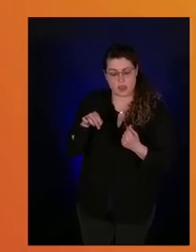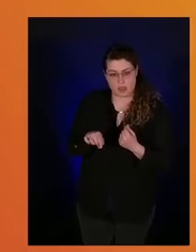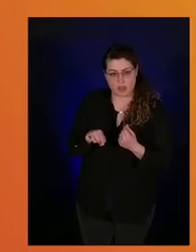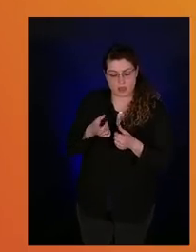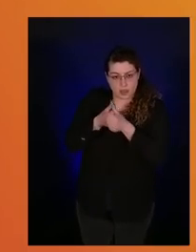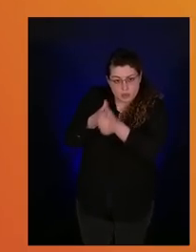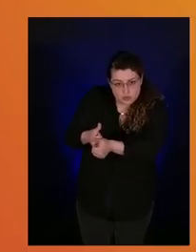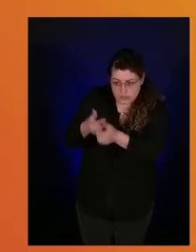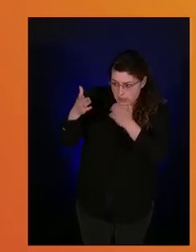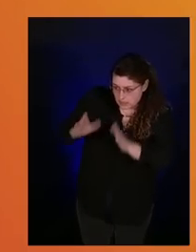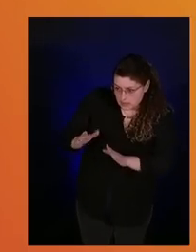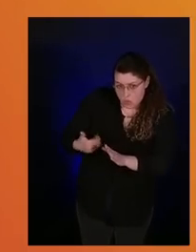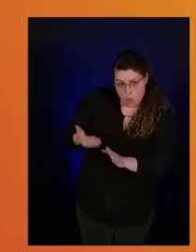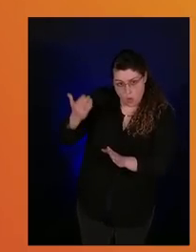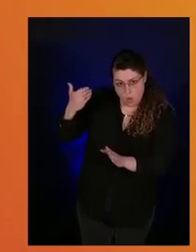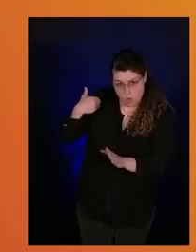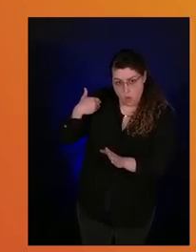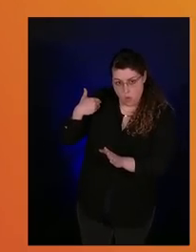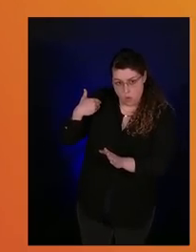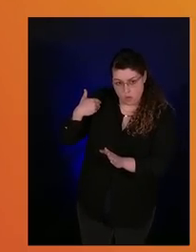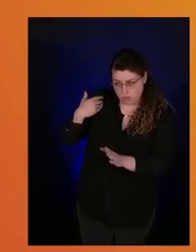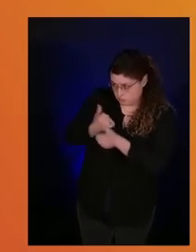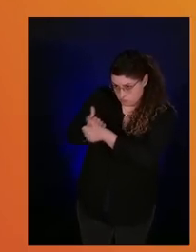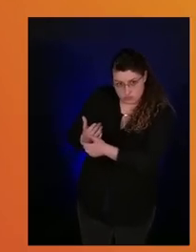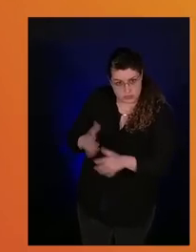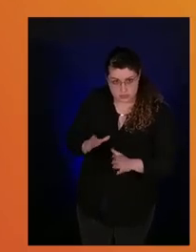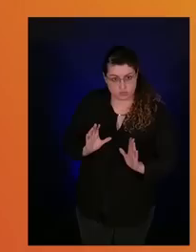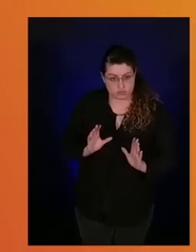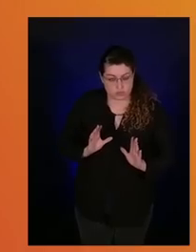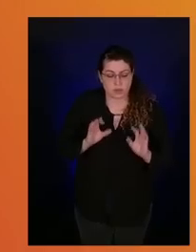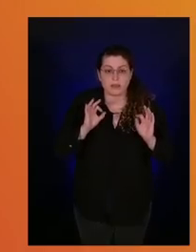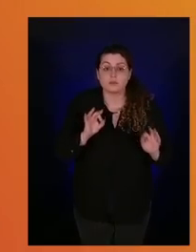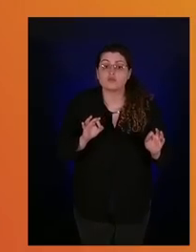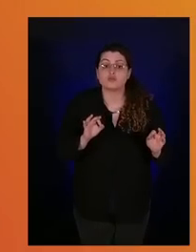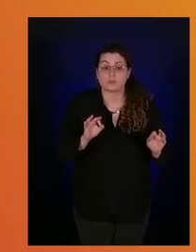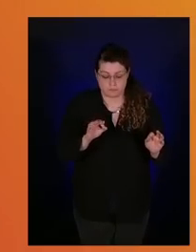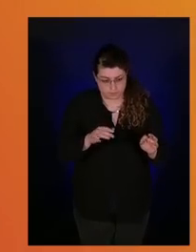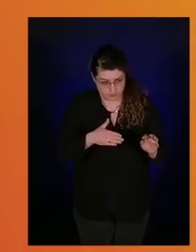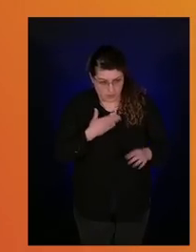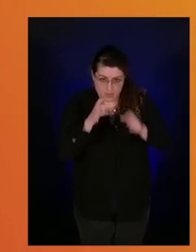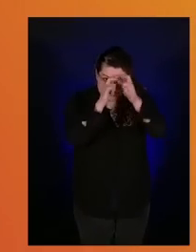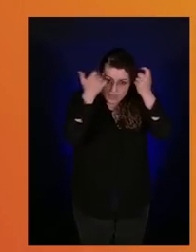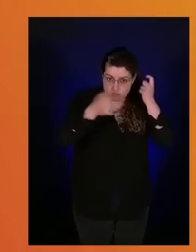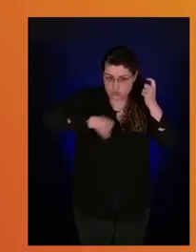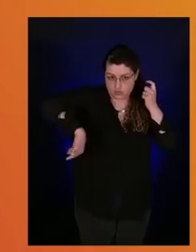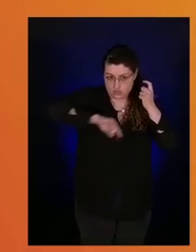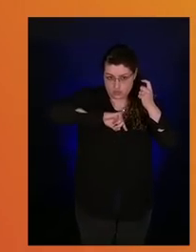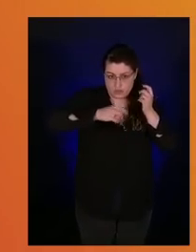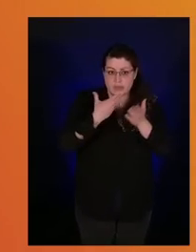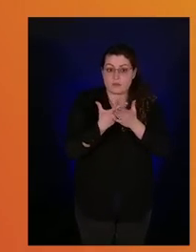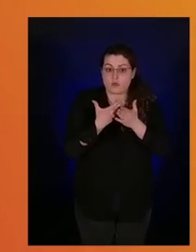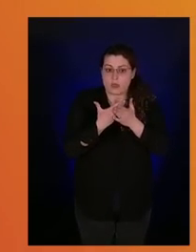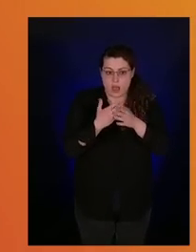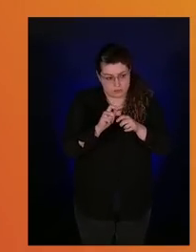les décisions prises dans ce cadre. C'est dans ce sens et conformément à nos statuts que nous avons rendu